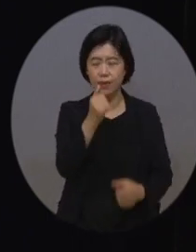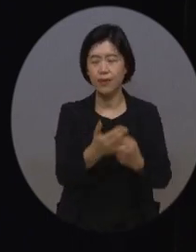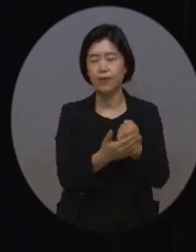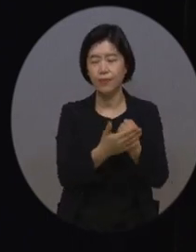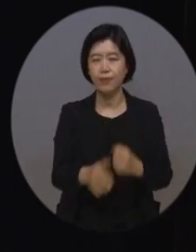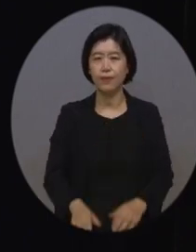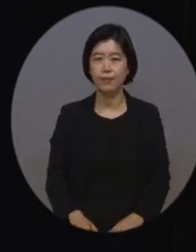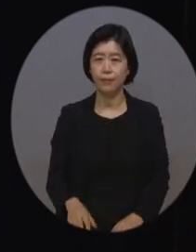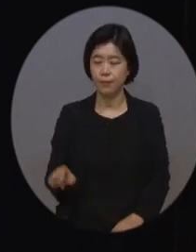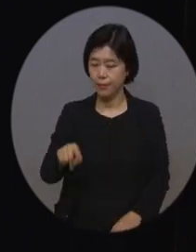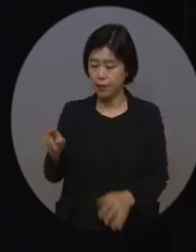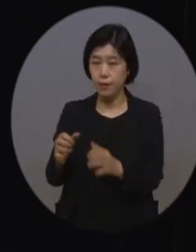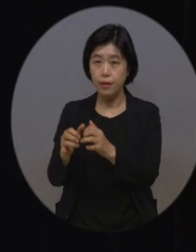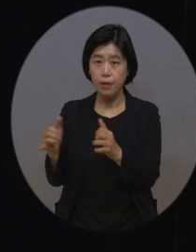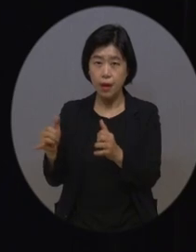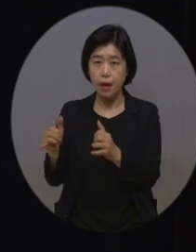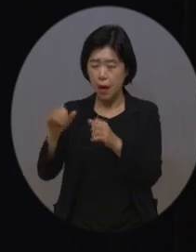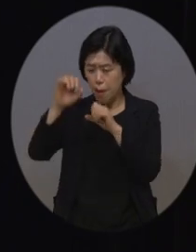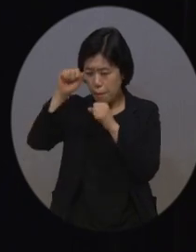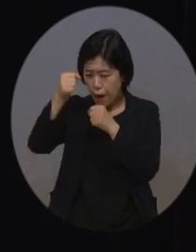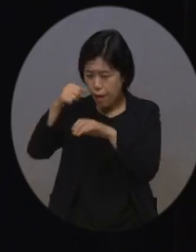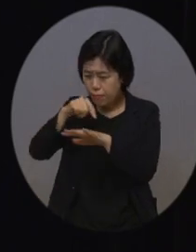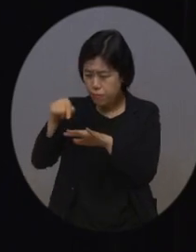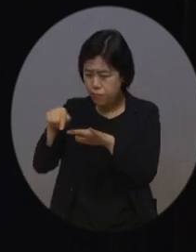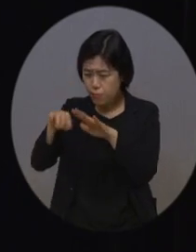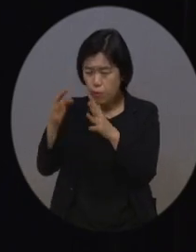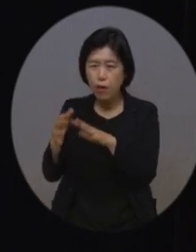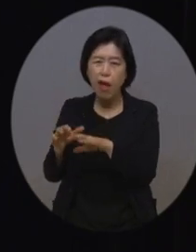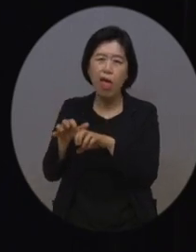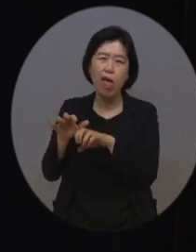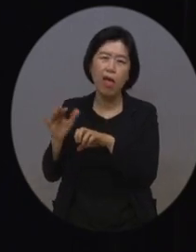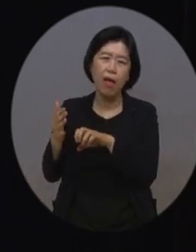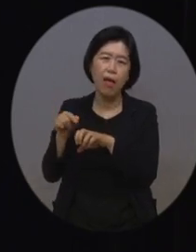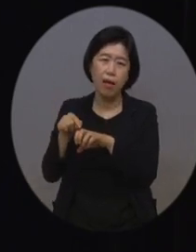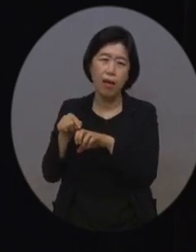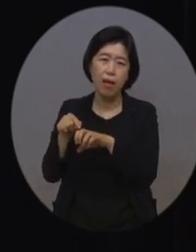그들의 문드러진 발가락이 걸음을 등졌다.